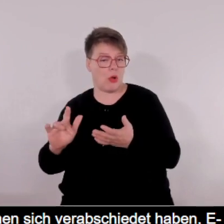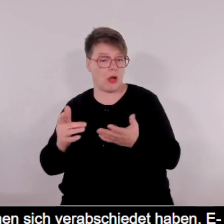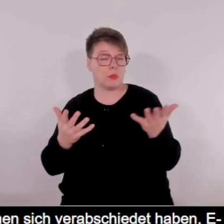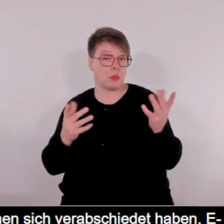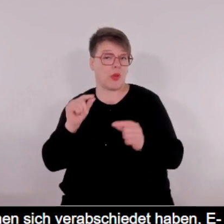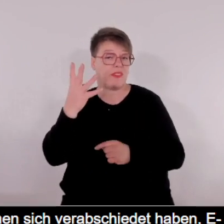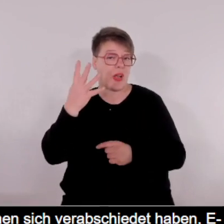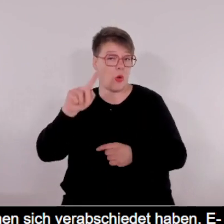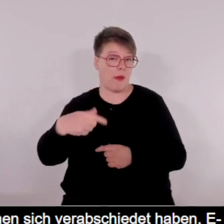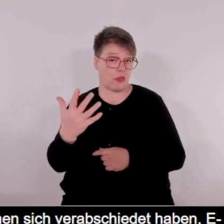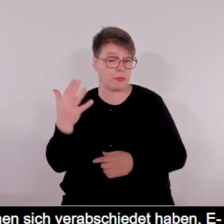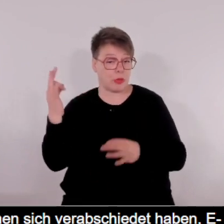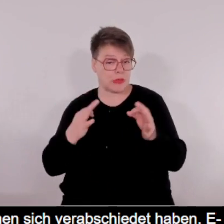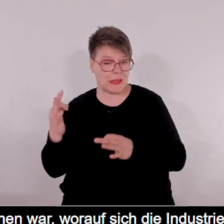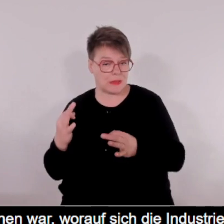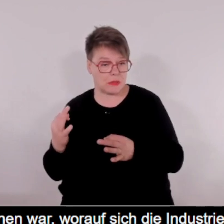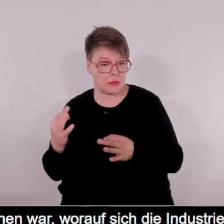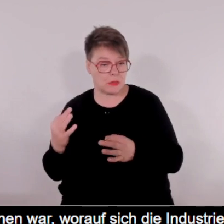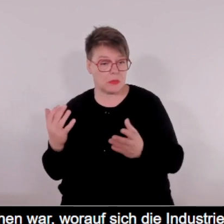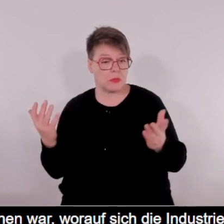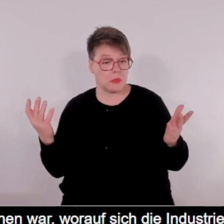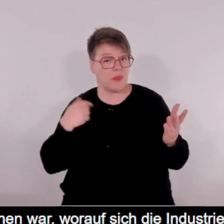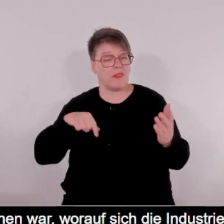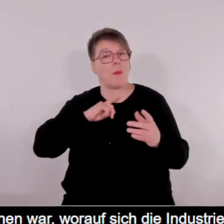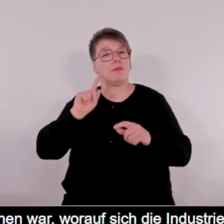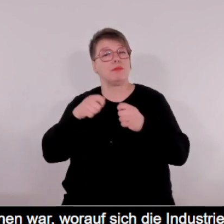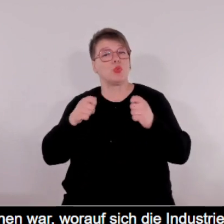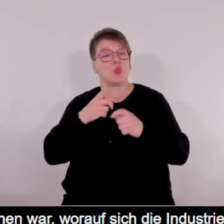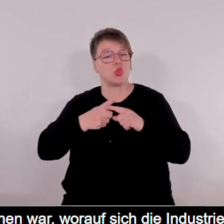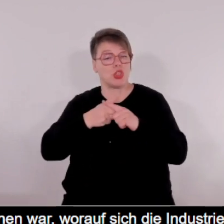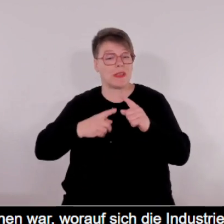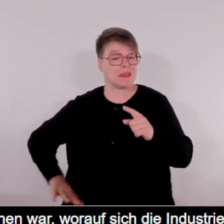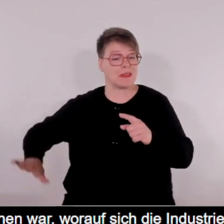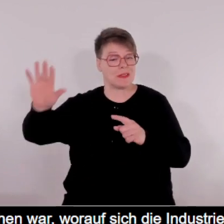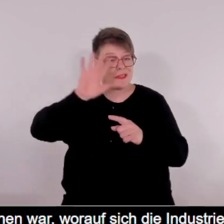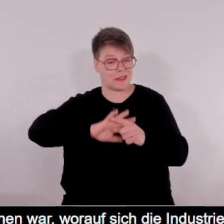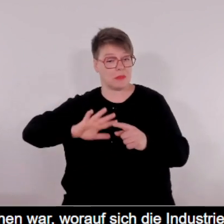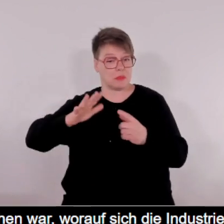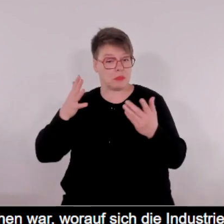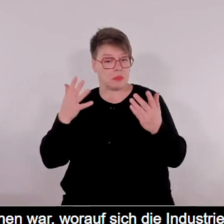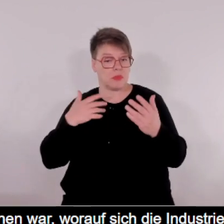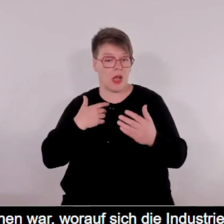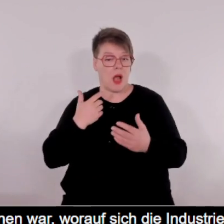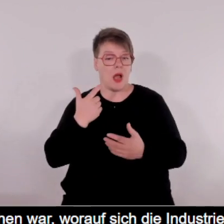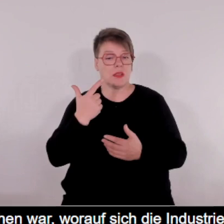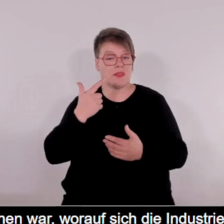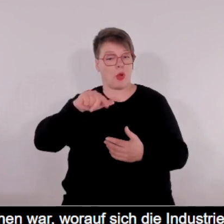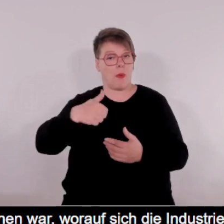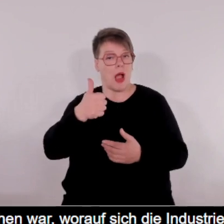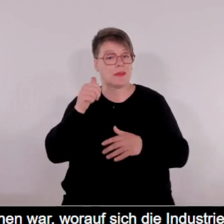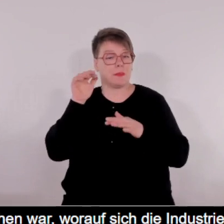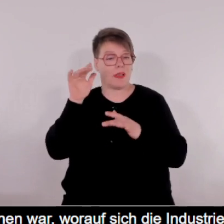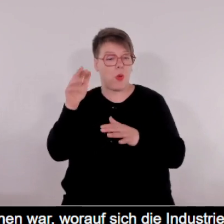massivsten gefördert. Bei den E-Ladesäulen, wir haben von 21